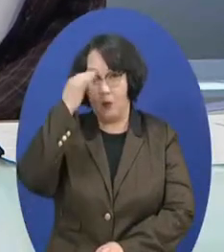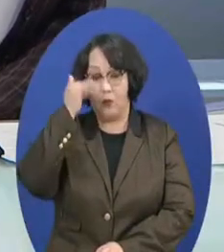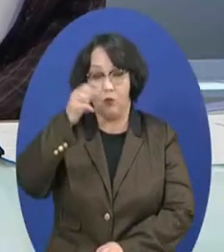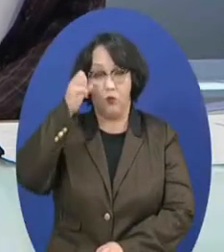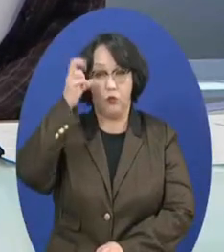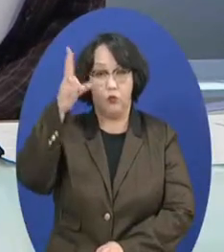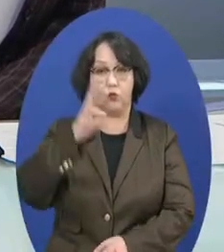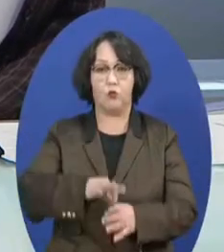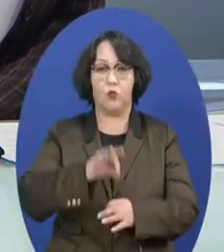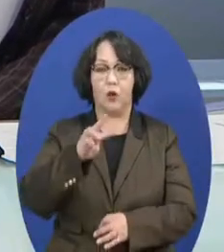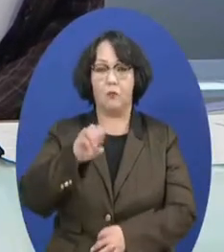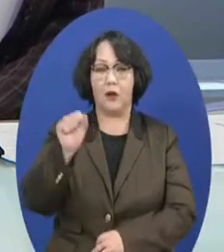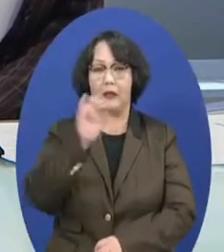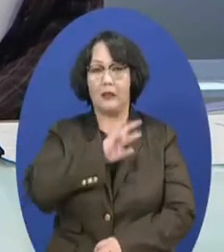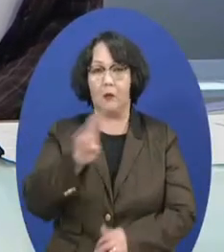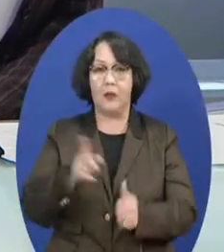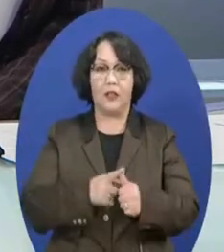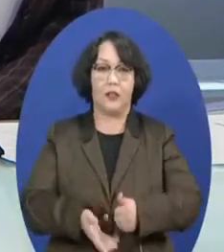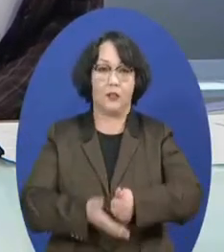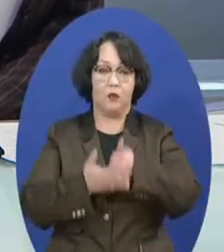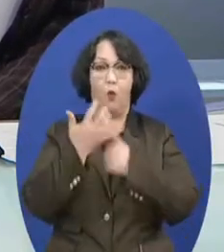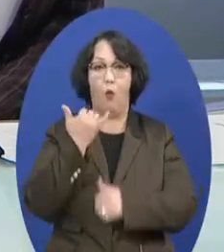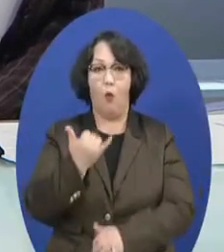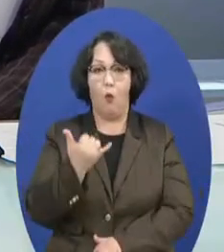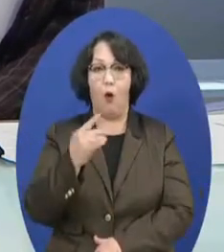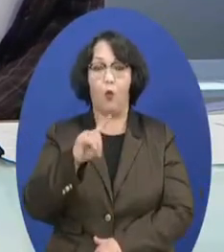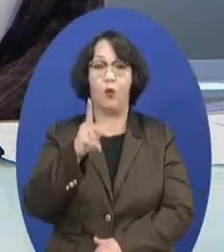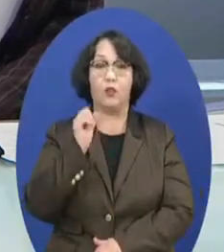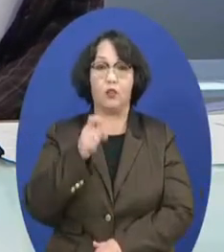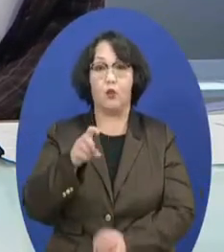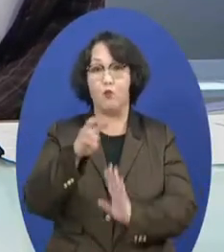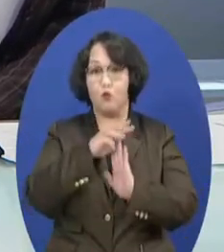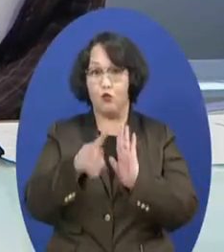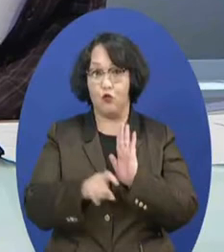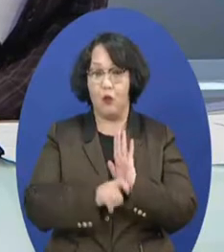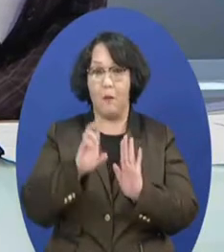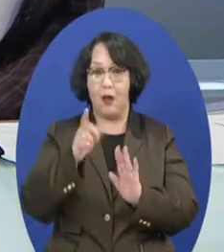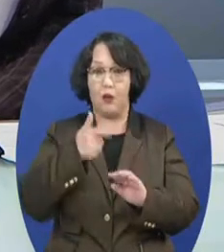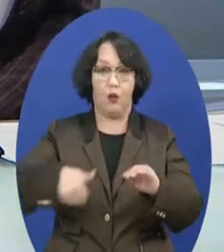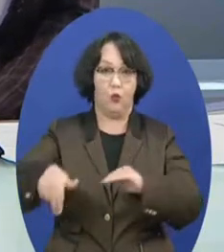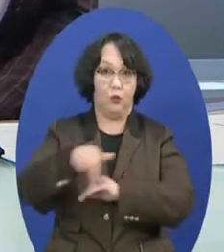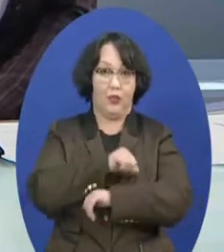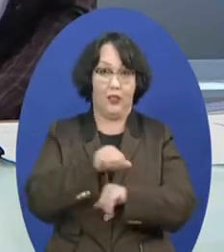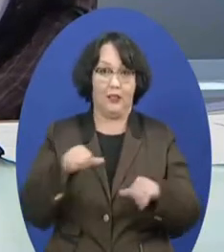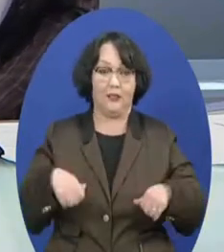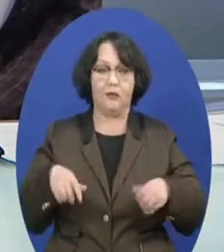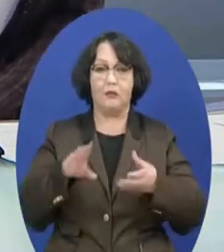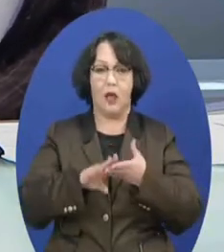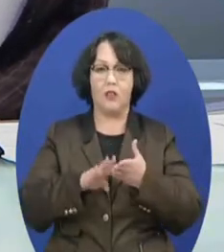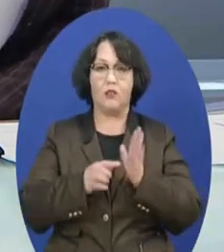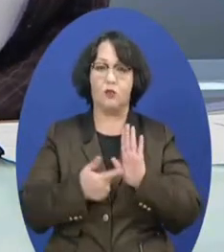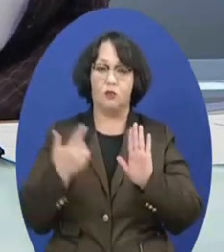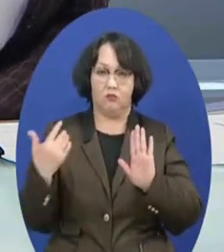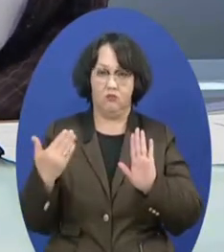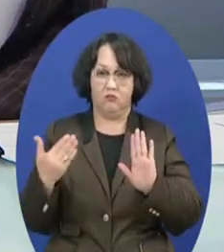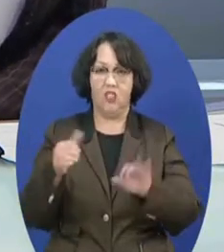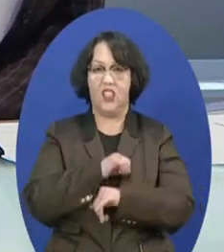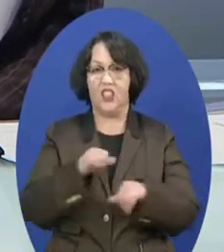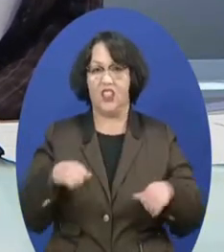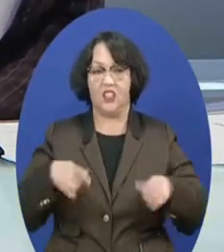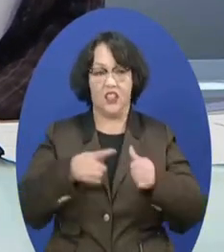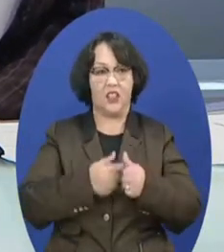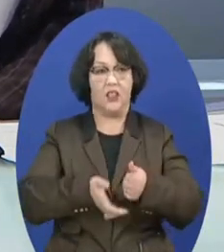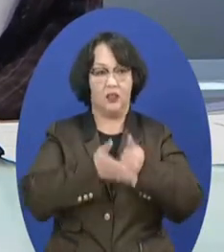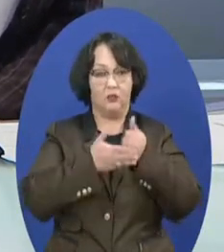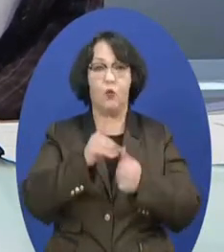Монголын ерөнхийлөгчийн сонгуульд Монгол Ардын намаас нэр дэвшиж, Чухнагийн хөрсөх мөрийн хөтөлбөрөөр Баянгол дүүргийн иргэд сонгогчдод танилцууллаа. За Баянгол дүүргийн иргэдийн зүгээс нэр